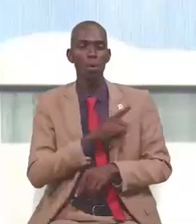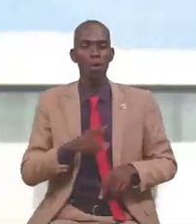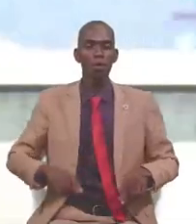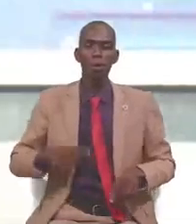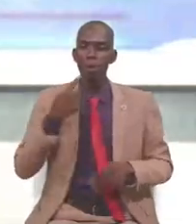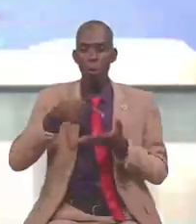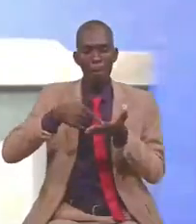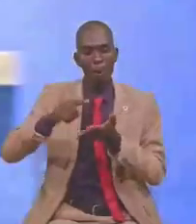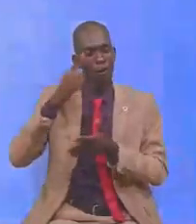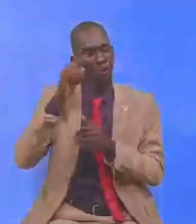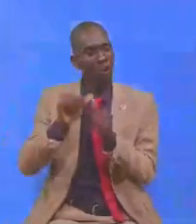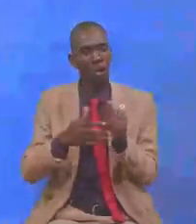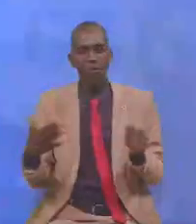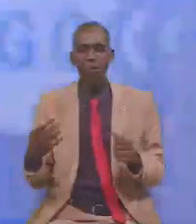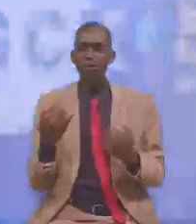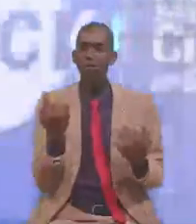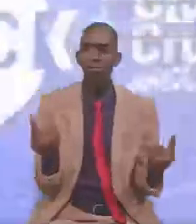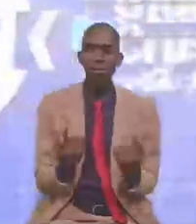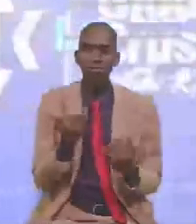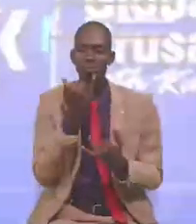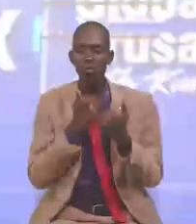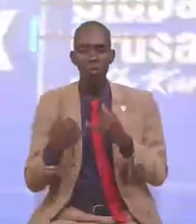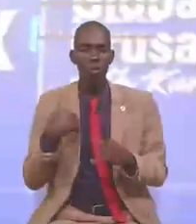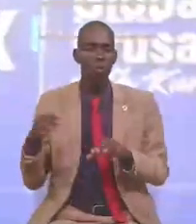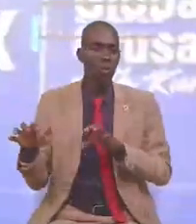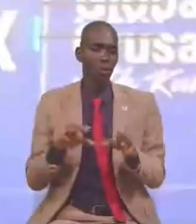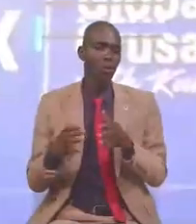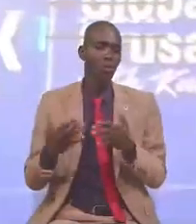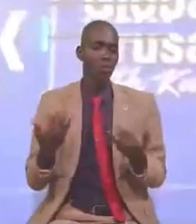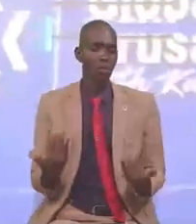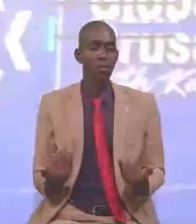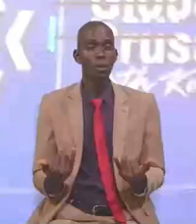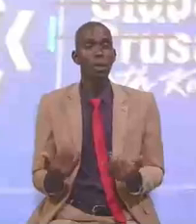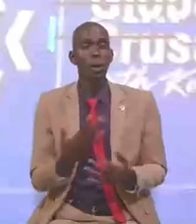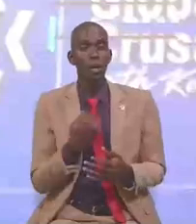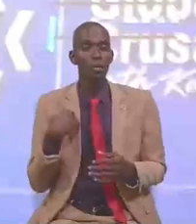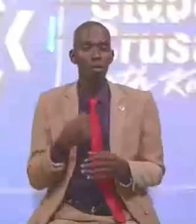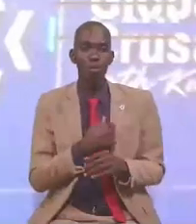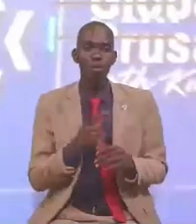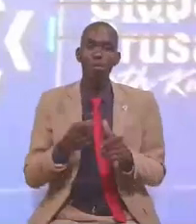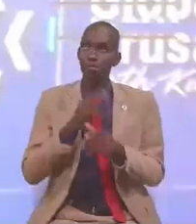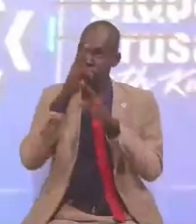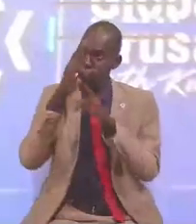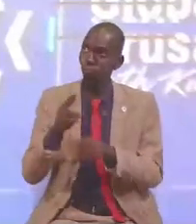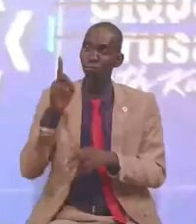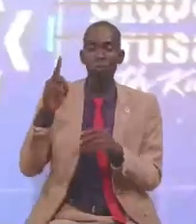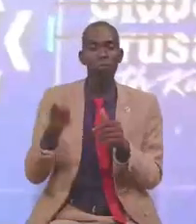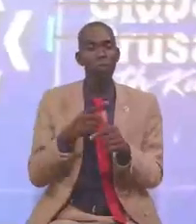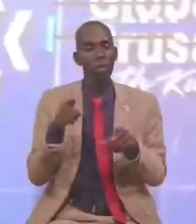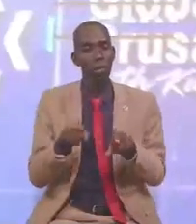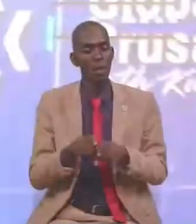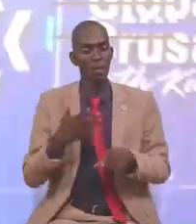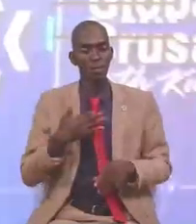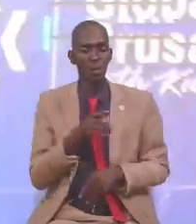péchés jamais commis. Alors on donne l'attention à cela d'abord, et maintenant comme il est mon Seigneur, comme il est